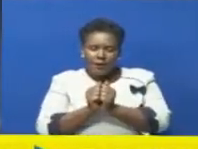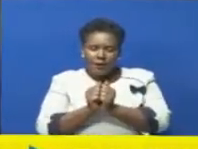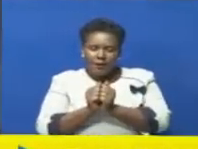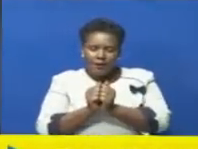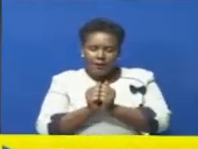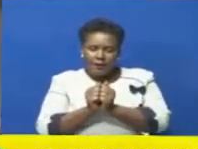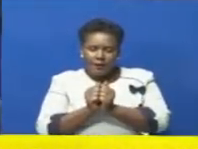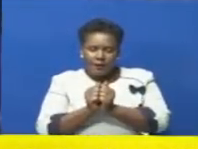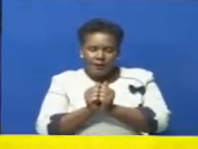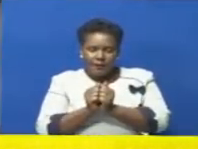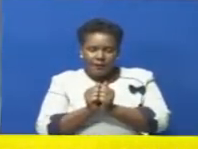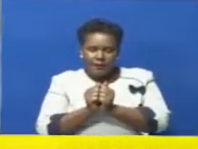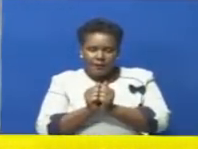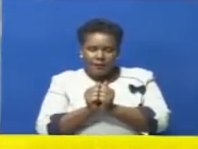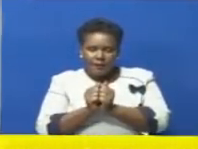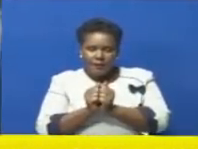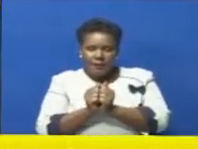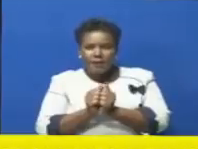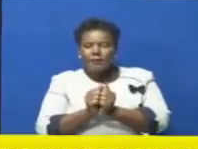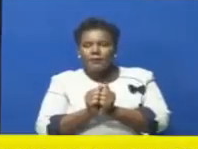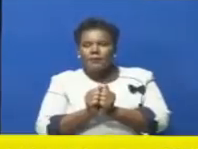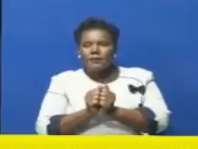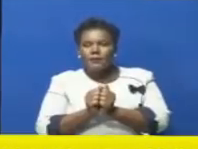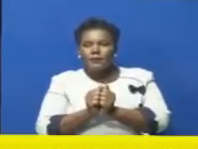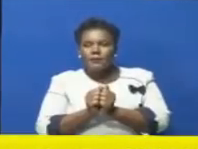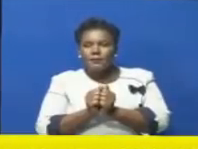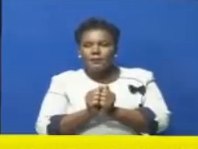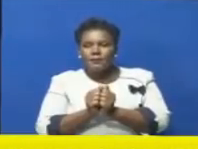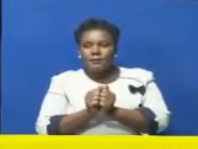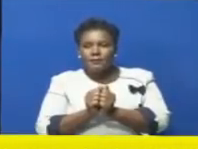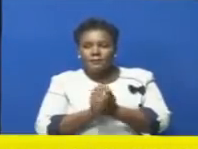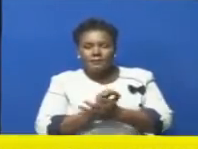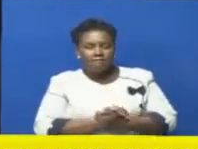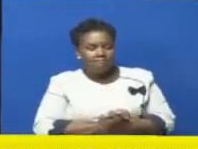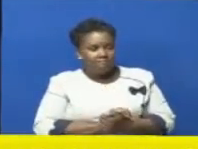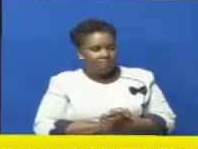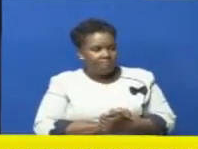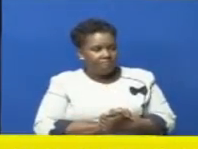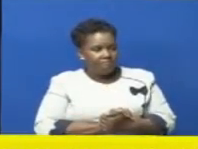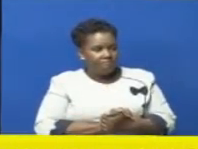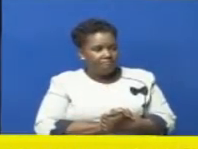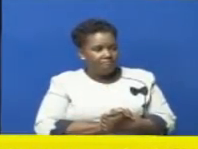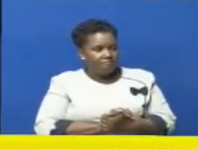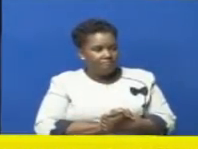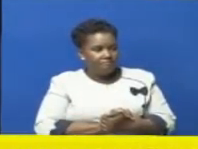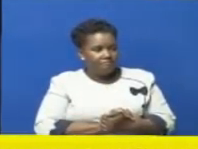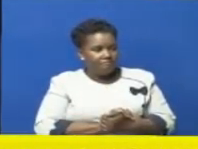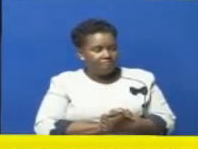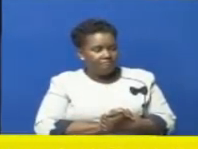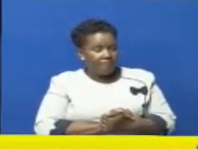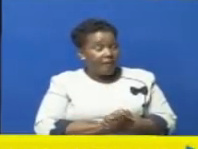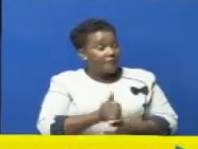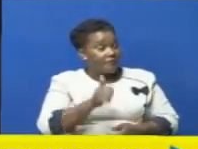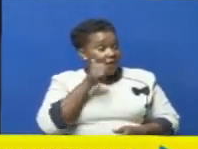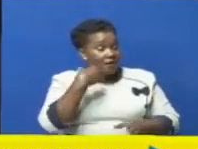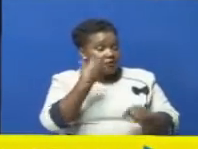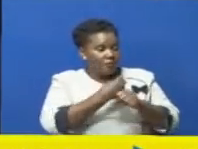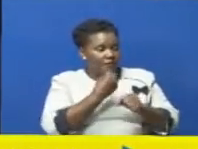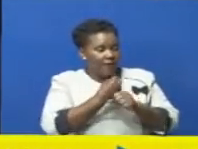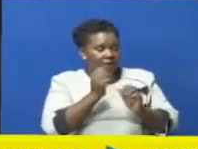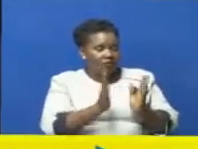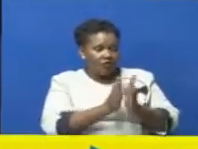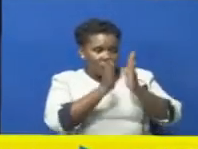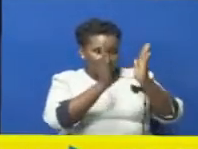salaam wa rahmatullahi wa barakatuh. Asante, asante. Leo kwanza tunamshukuru Mwenyezi Mungu kwamba jana tulifanya Maulidi yamemalizika na leo